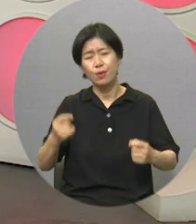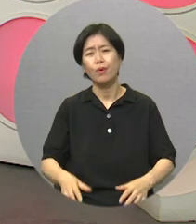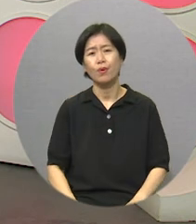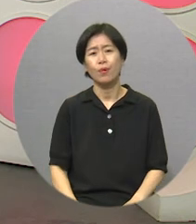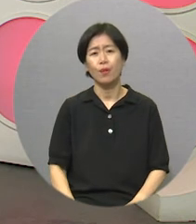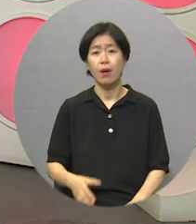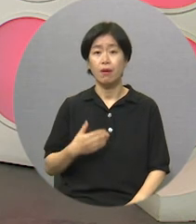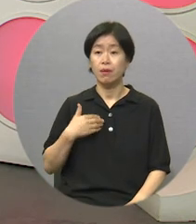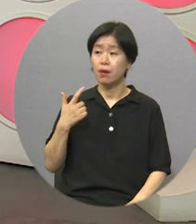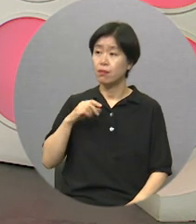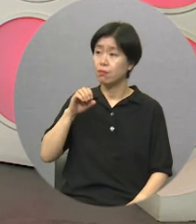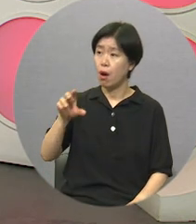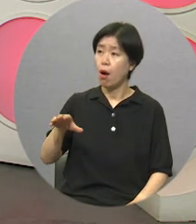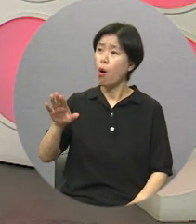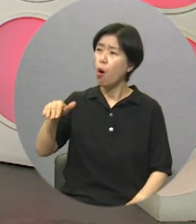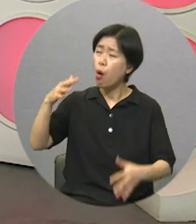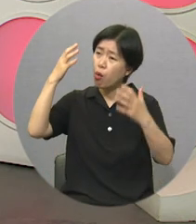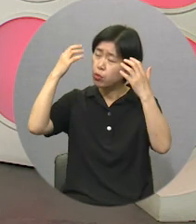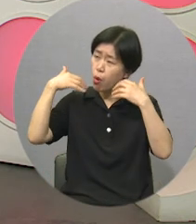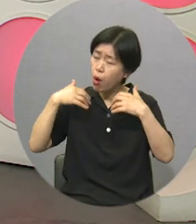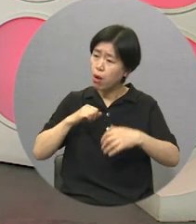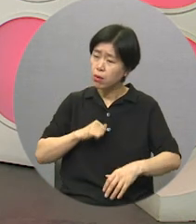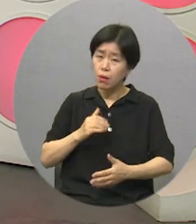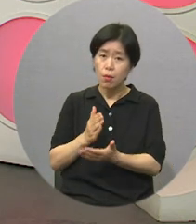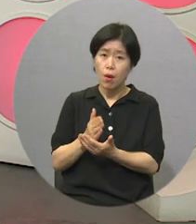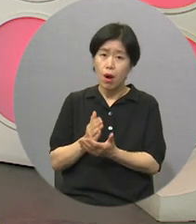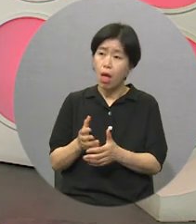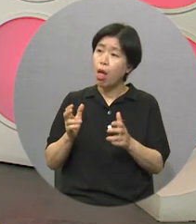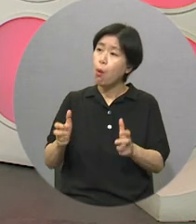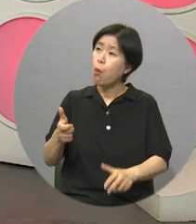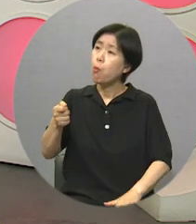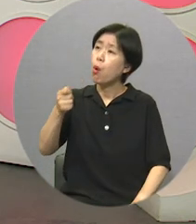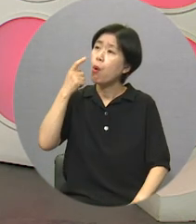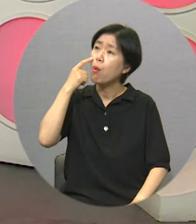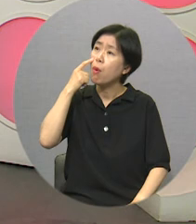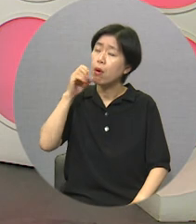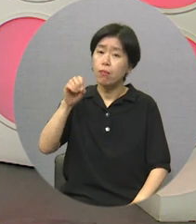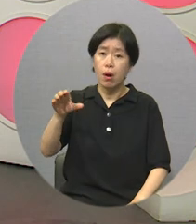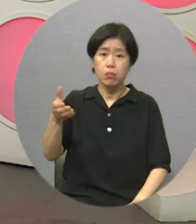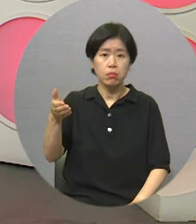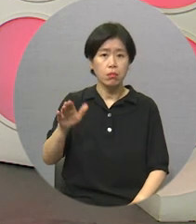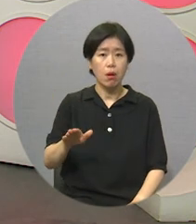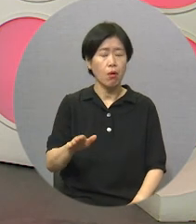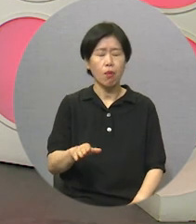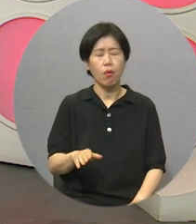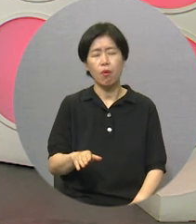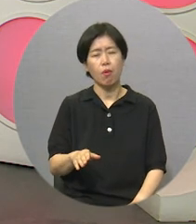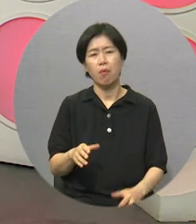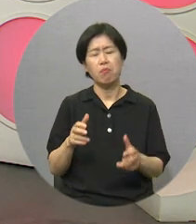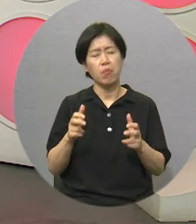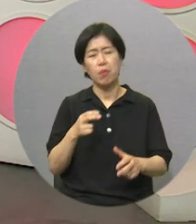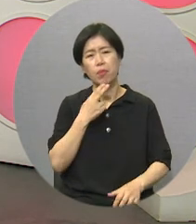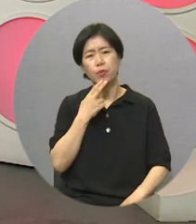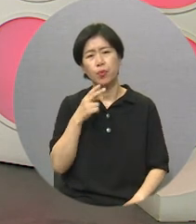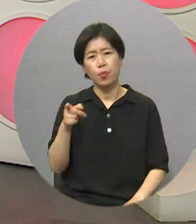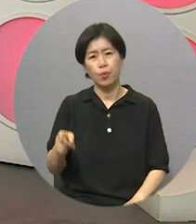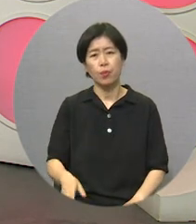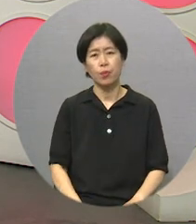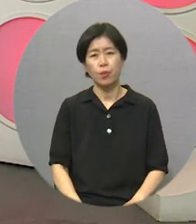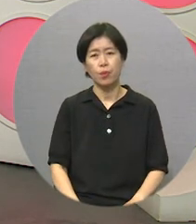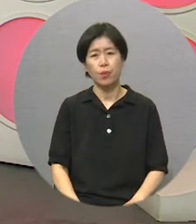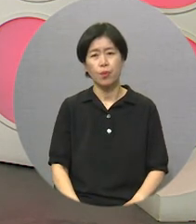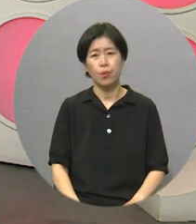그렇게 틀으라고 해도 전기세 같다고. 틀질라. 응. 근데 틀으라고 할때 뭔가 대안을 주시고 틀으라고 하셨나요? 전기세는 또 자식들이 이렇게